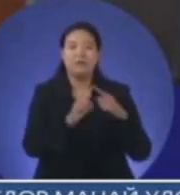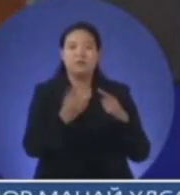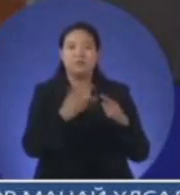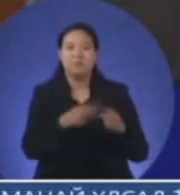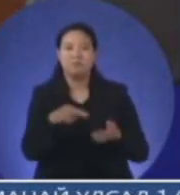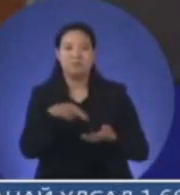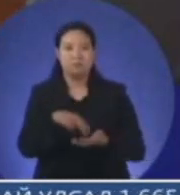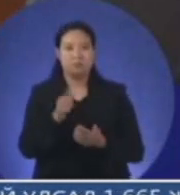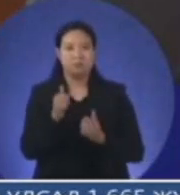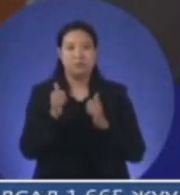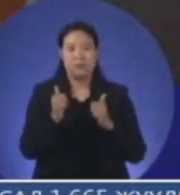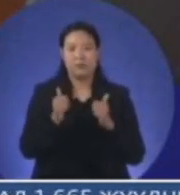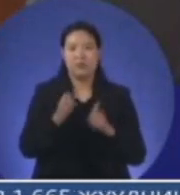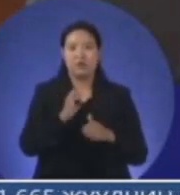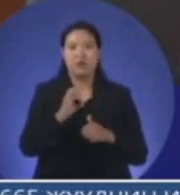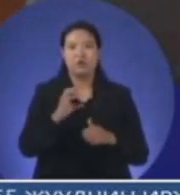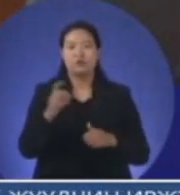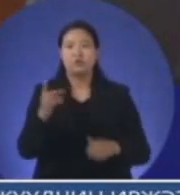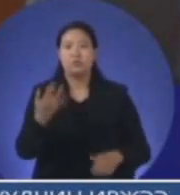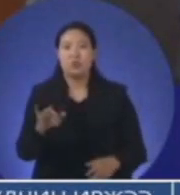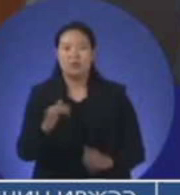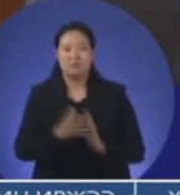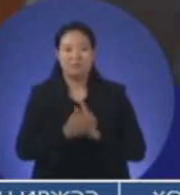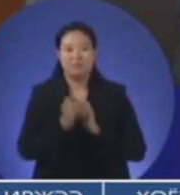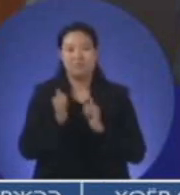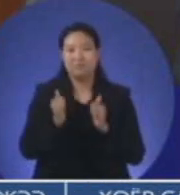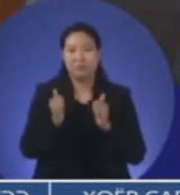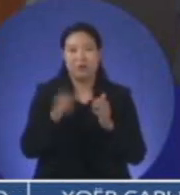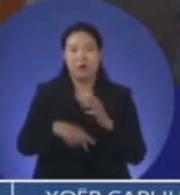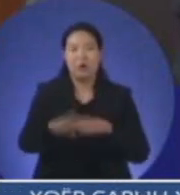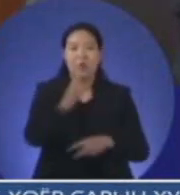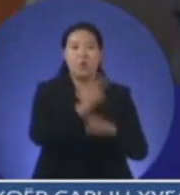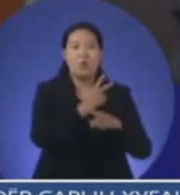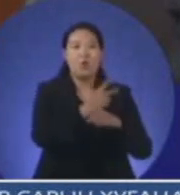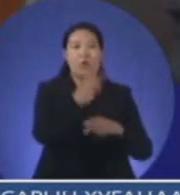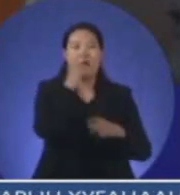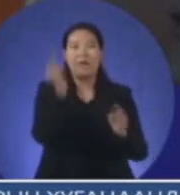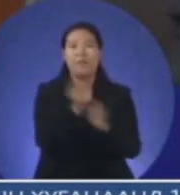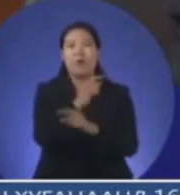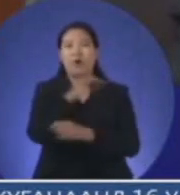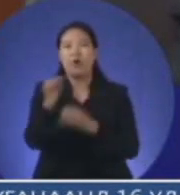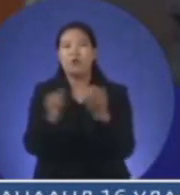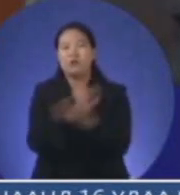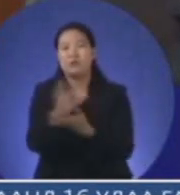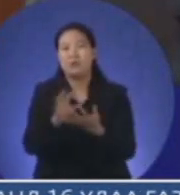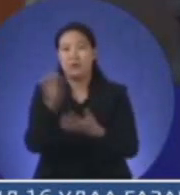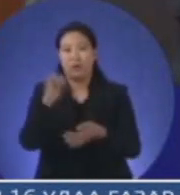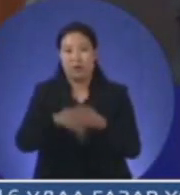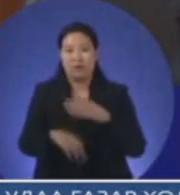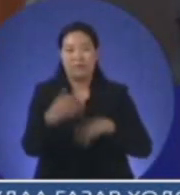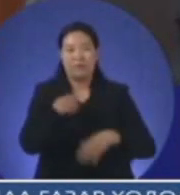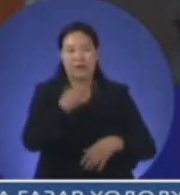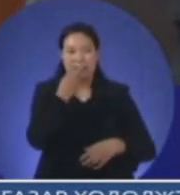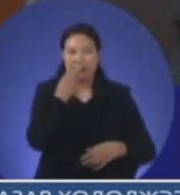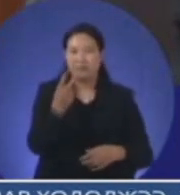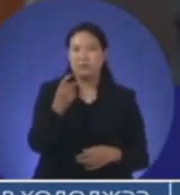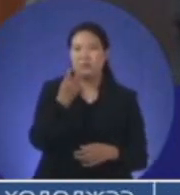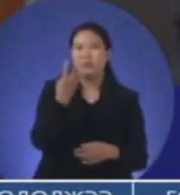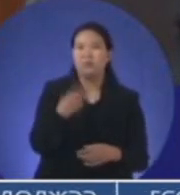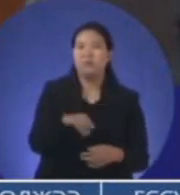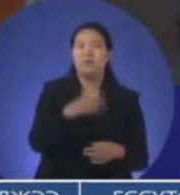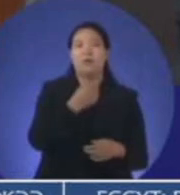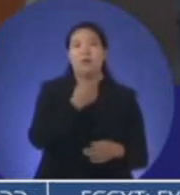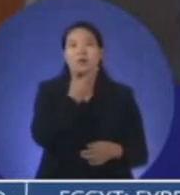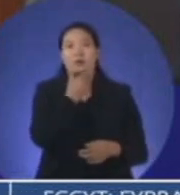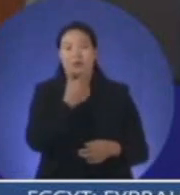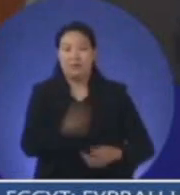ёс зүйн одоо хамгийн гол юм. Чуул шүүгийн байгууллагыг чи буруу юмд оролцолтохоор л одоо миний хувьд бол маш хүнд байдлаа одоо ордог. Яасан